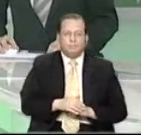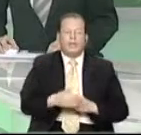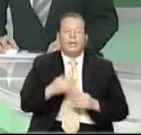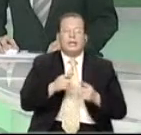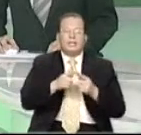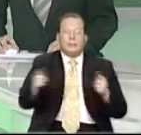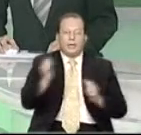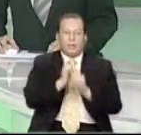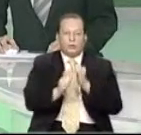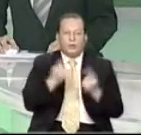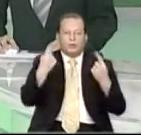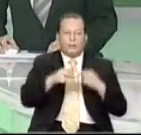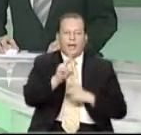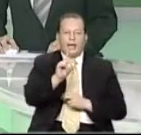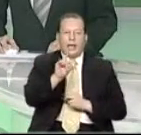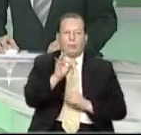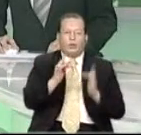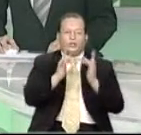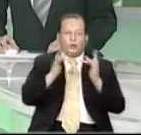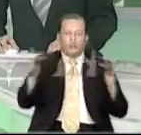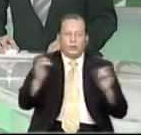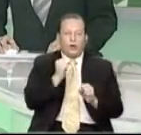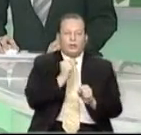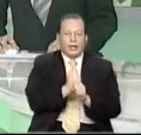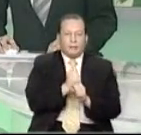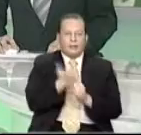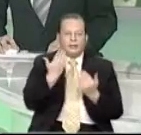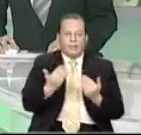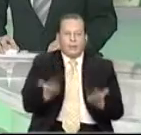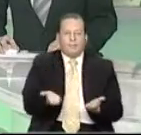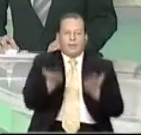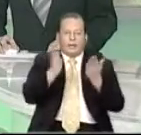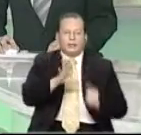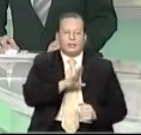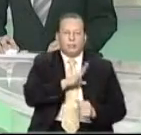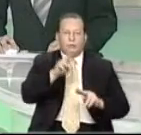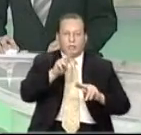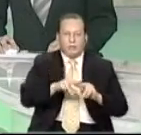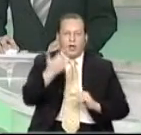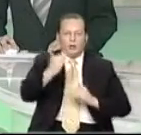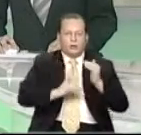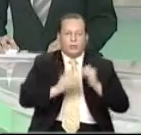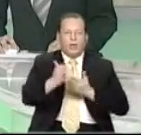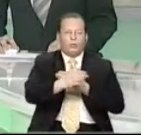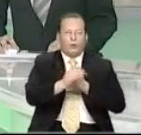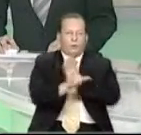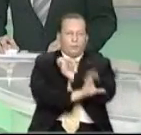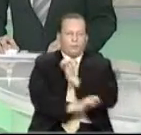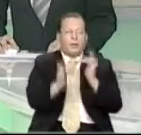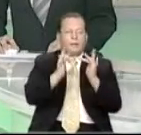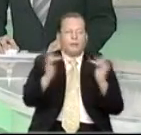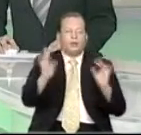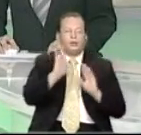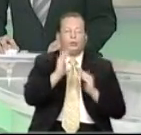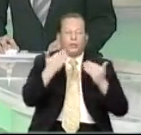Įsibėgėja saustį smuktelėjusio Kleboniškio tilto remonto darbai. Šiandien jis pakeltas į buvusią vietą. Anot specialistų, kovo pabaigoje tiltu jau